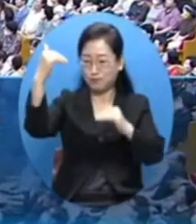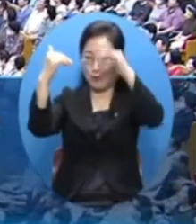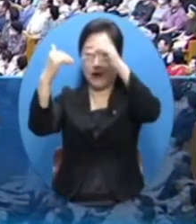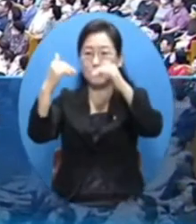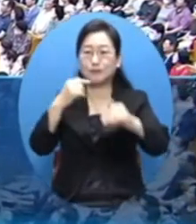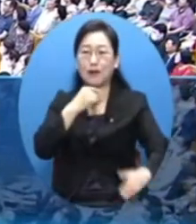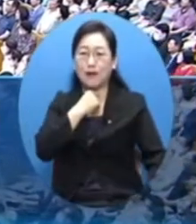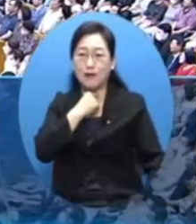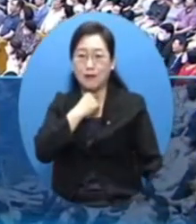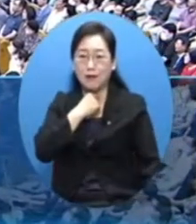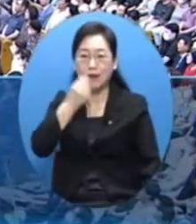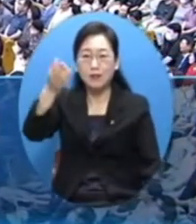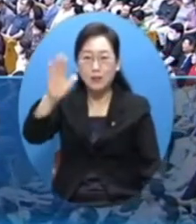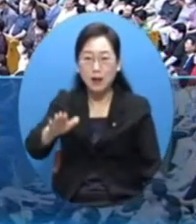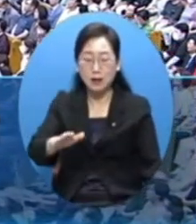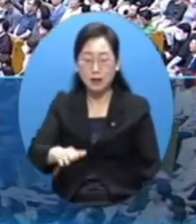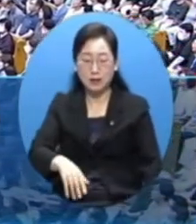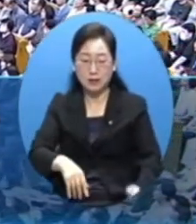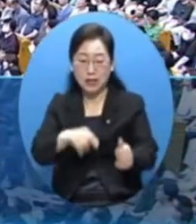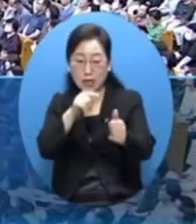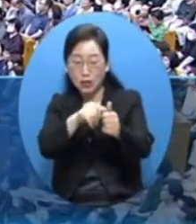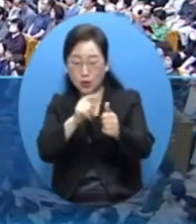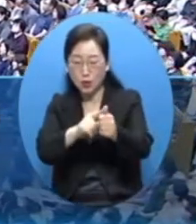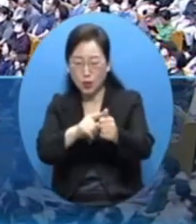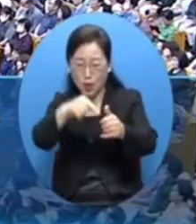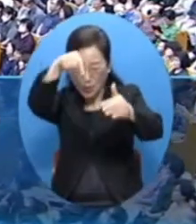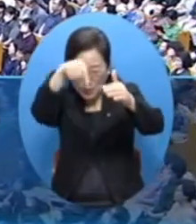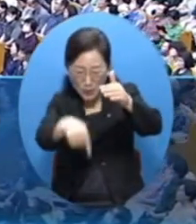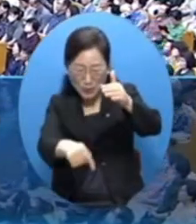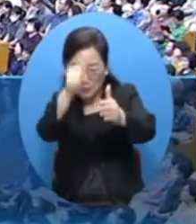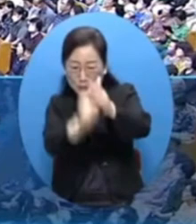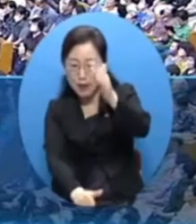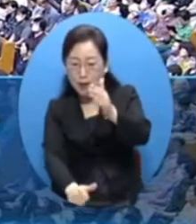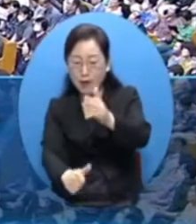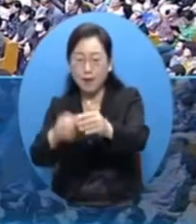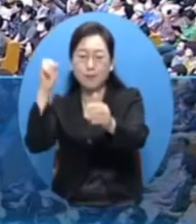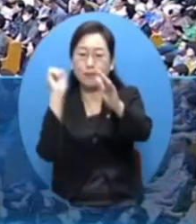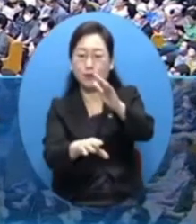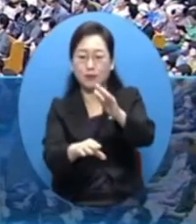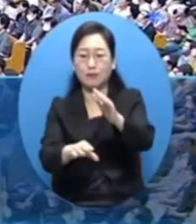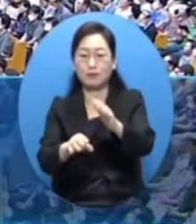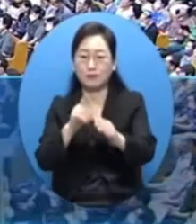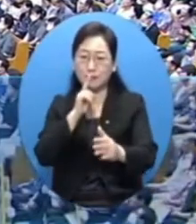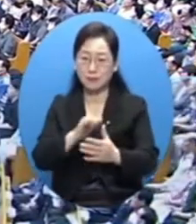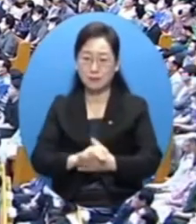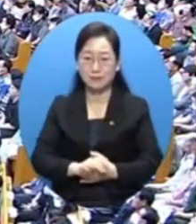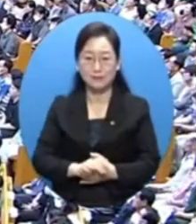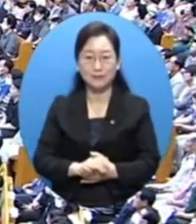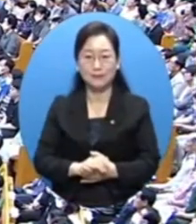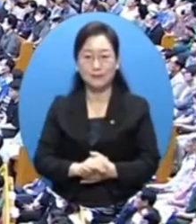이제 내가 수월 곧 구덩이 맨 밑에 떨어짐을 당하리로다. 당하리로다.